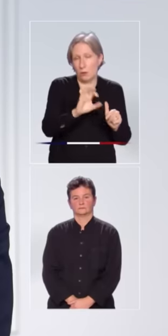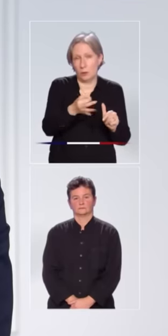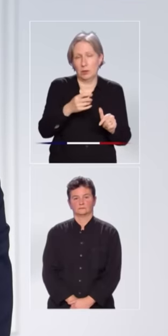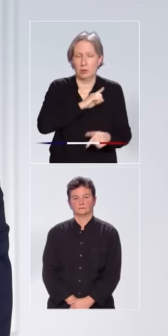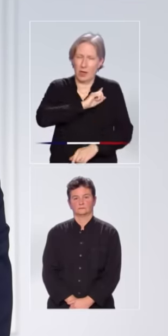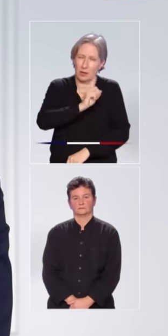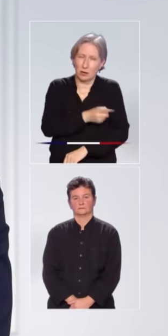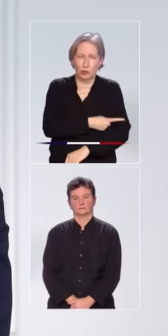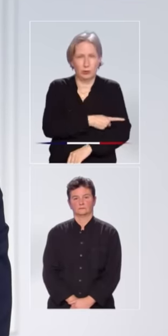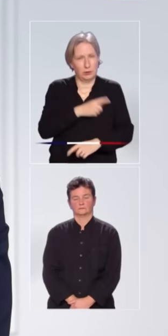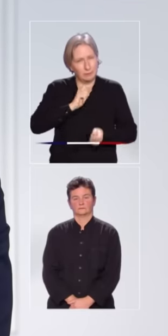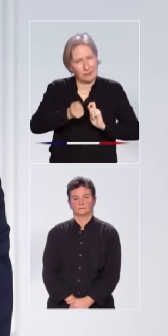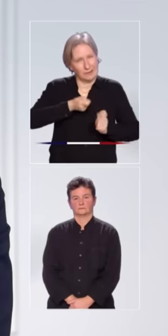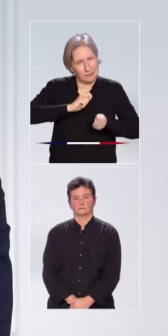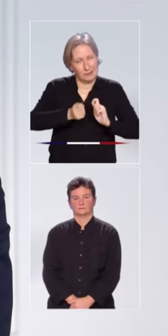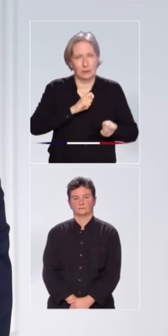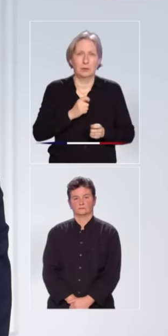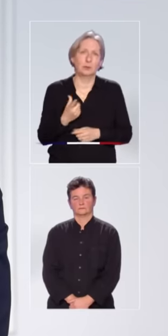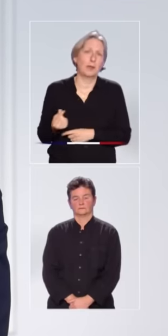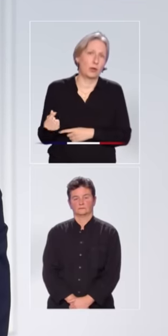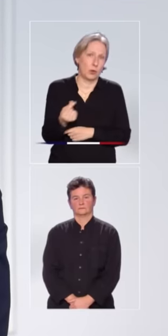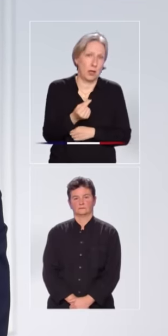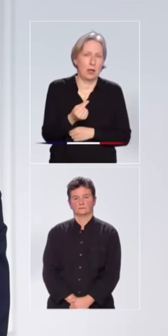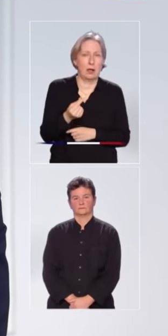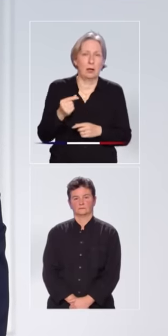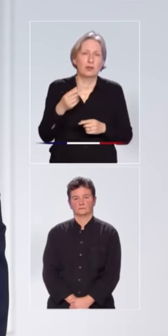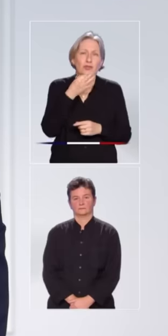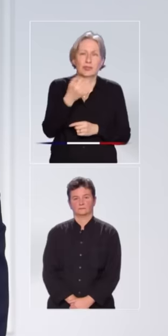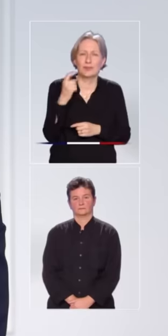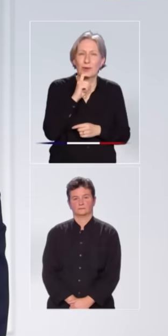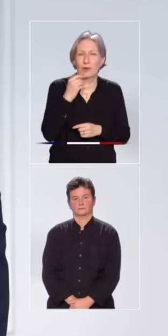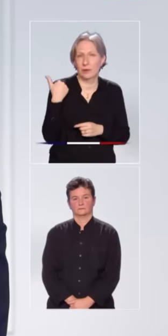veux remercier les partenaires que je citais et j'espère